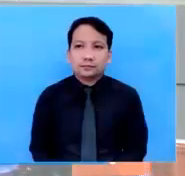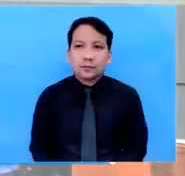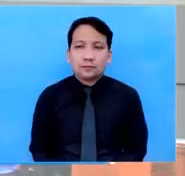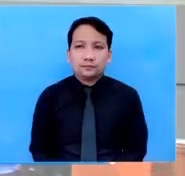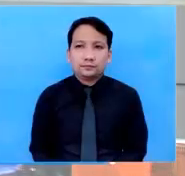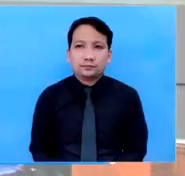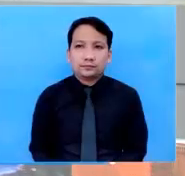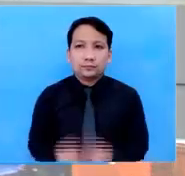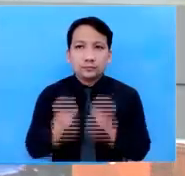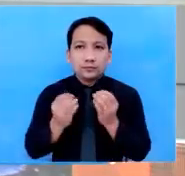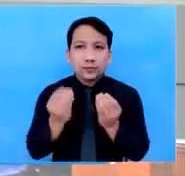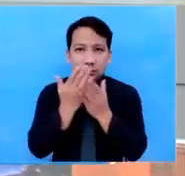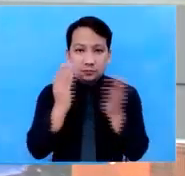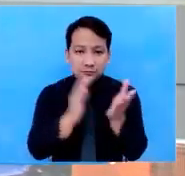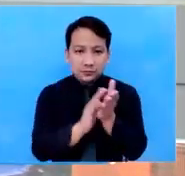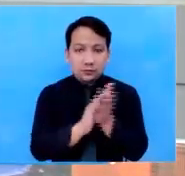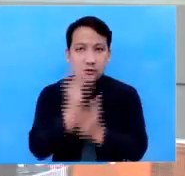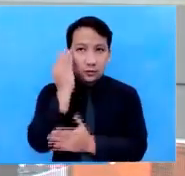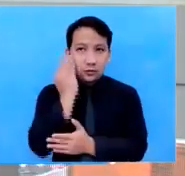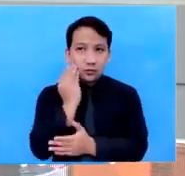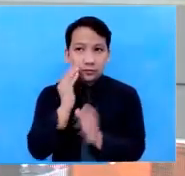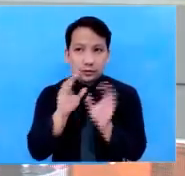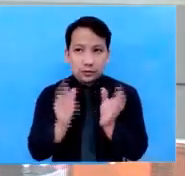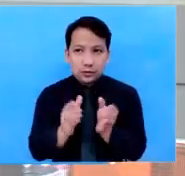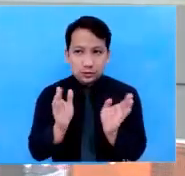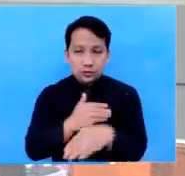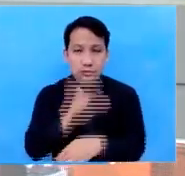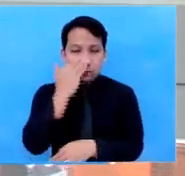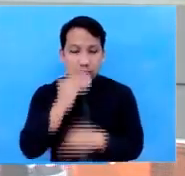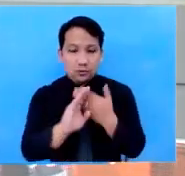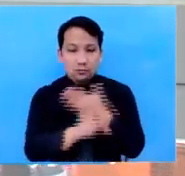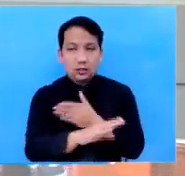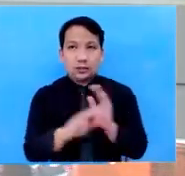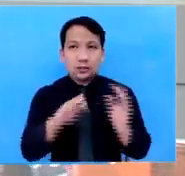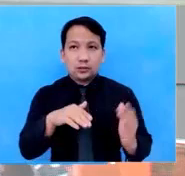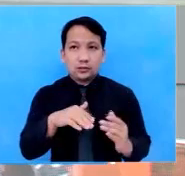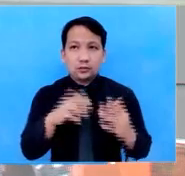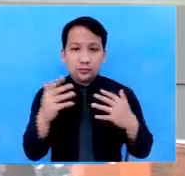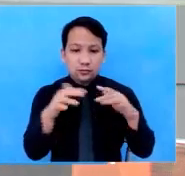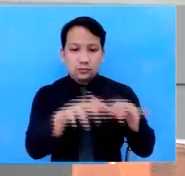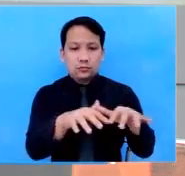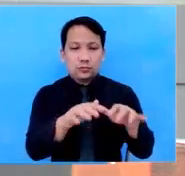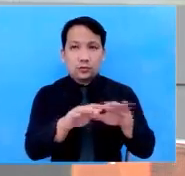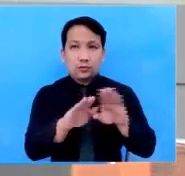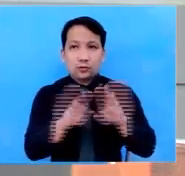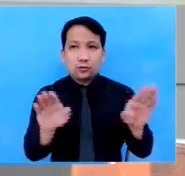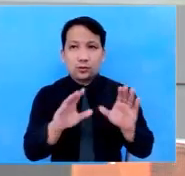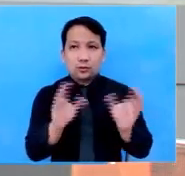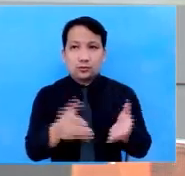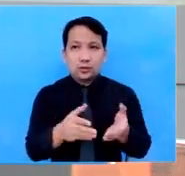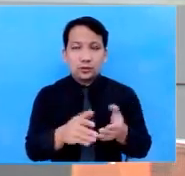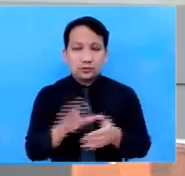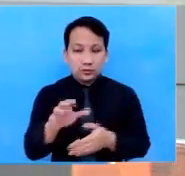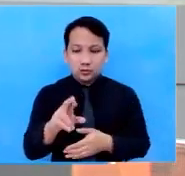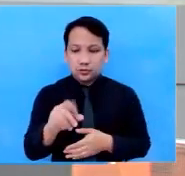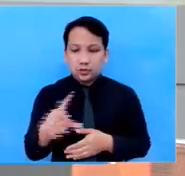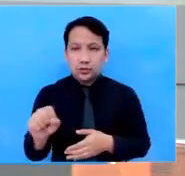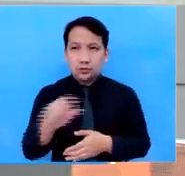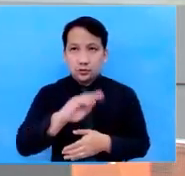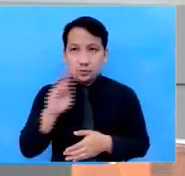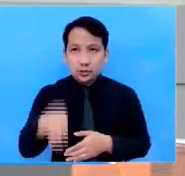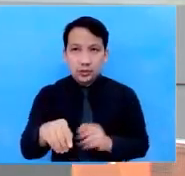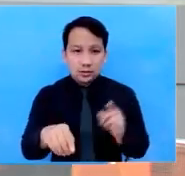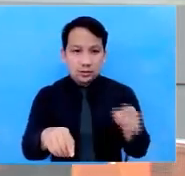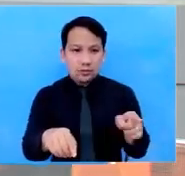Maraming paaralan ang kinulang sa classroom sa pagbabalik eskwela ng mga estudyante. Sa Rosauro Almario Elementary School sa Maynila,